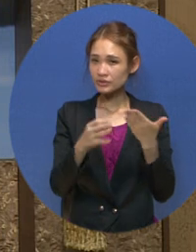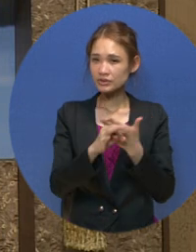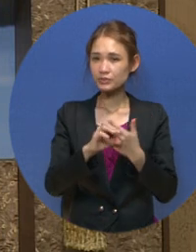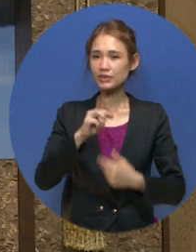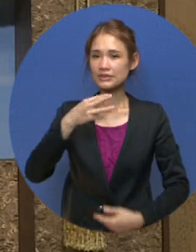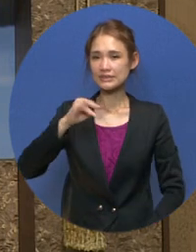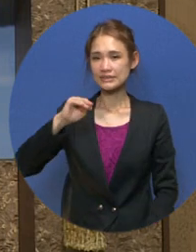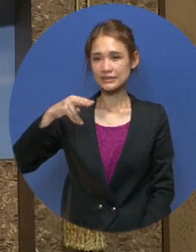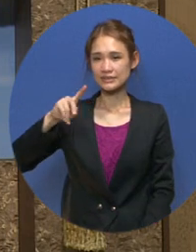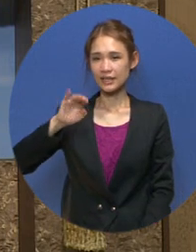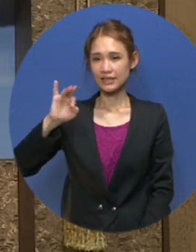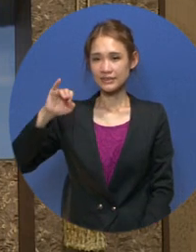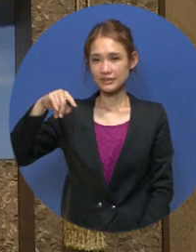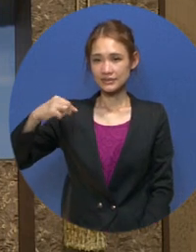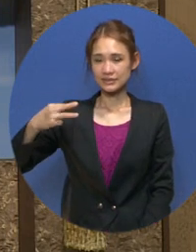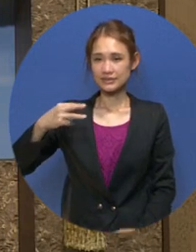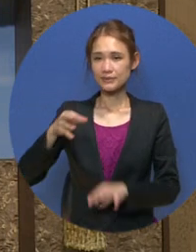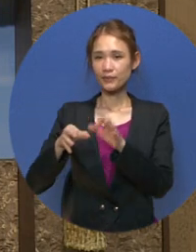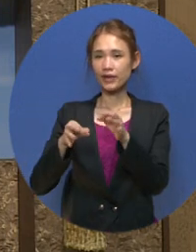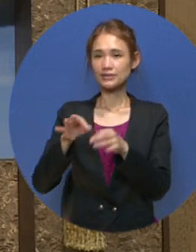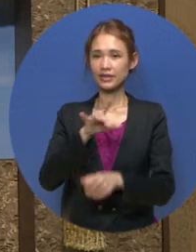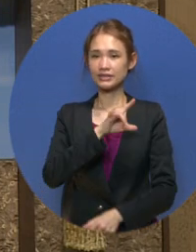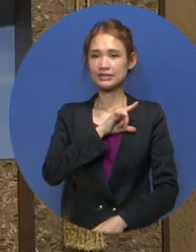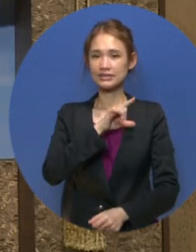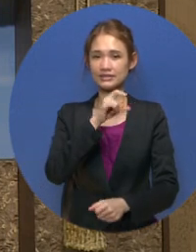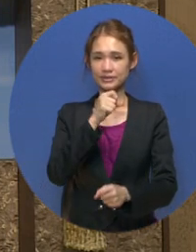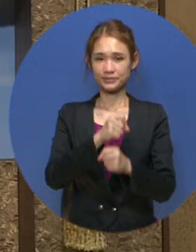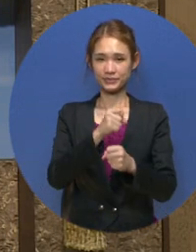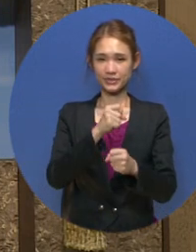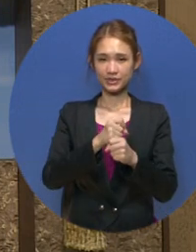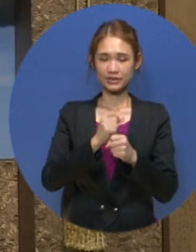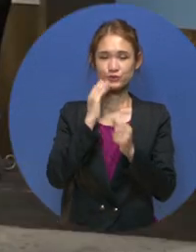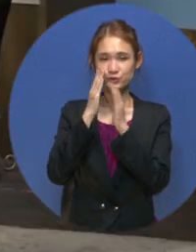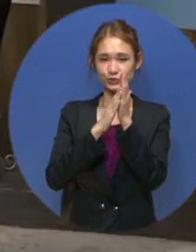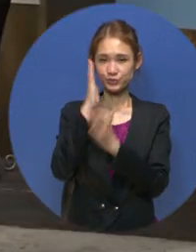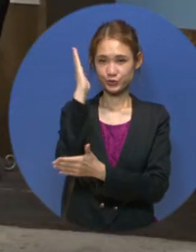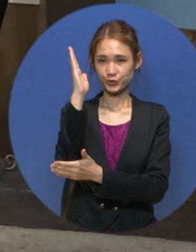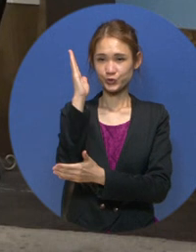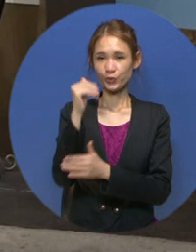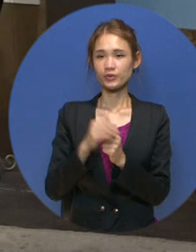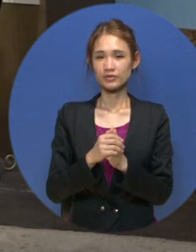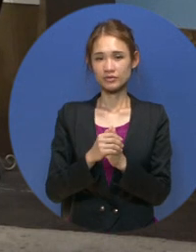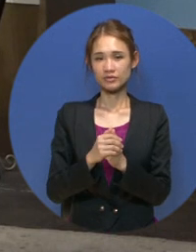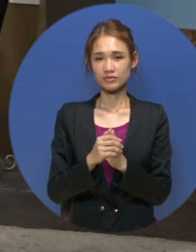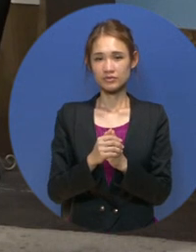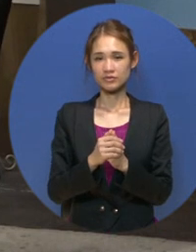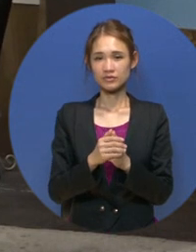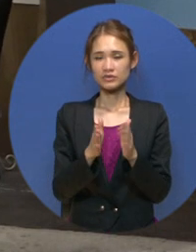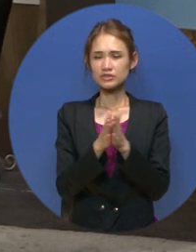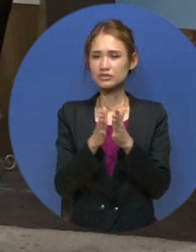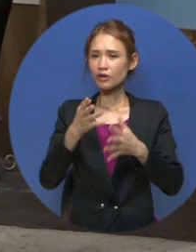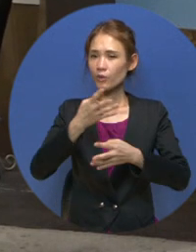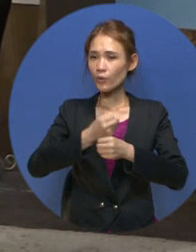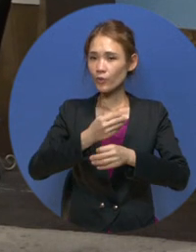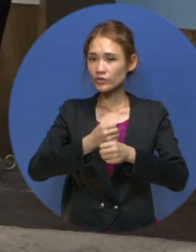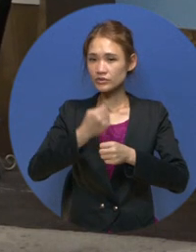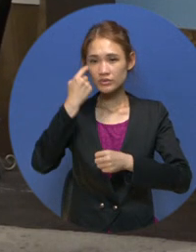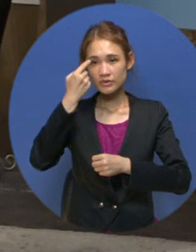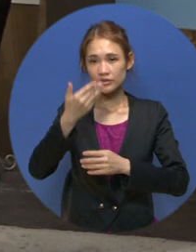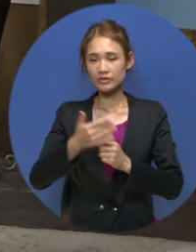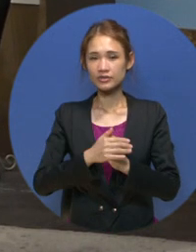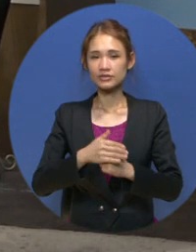리사이클 매장의 이름이 숲스토리라고 보시면 됩니다. 아, 네. 그럼 언제부터 시작을 하셨나요?